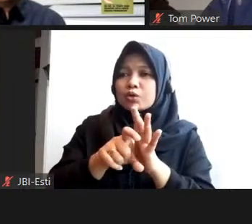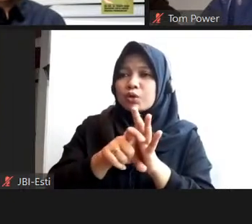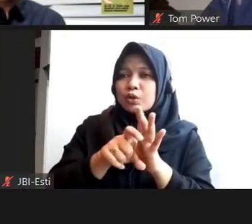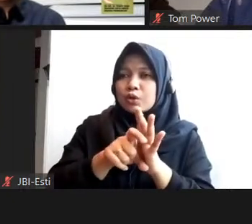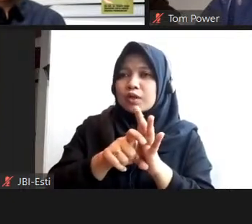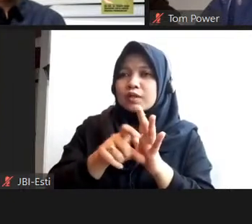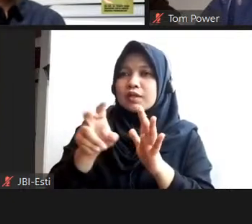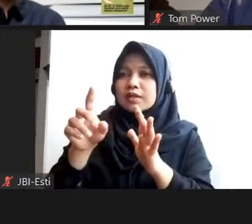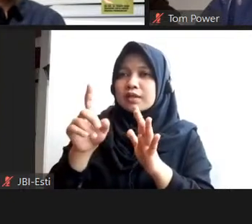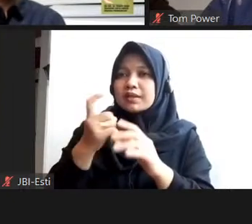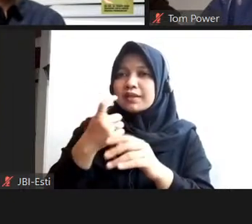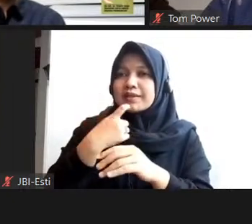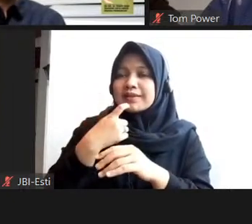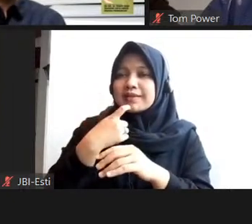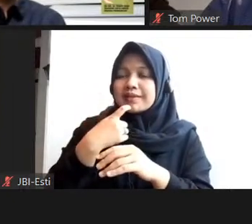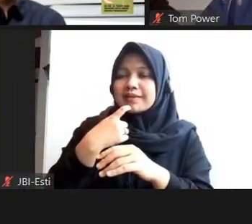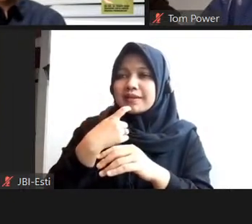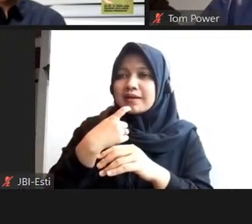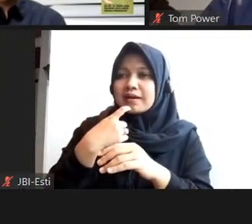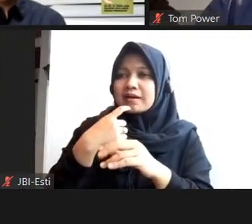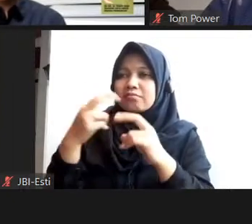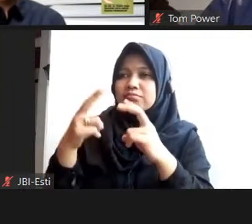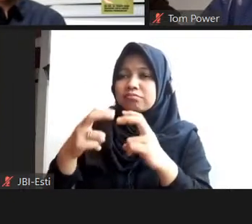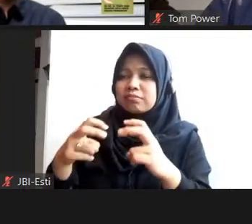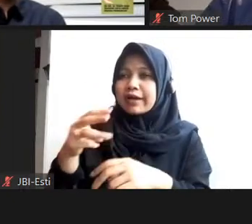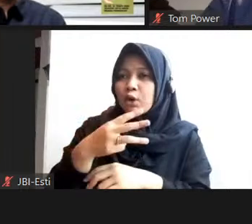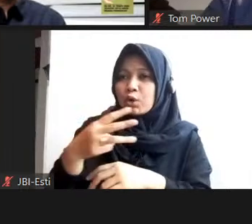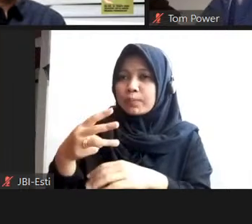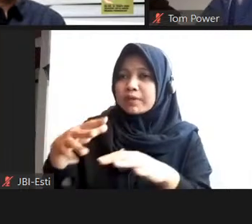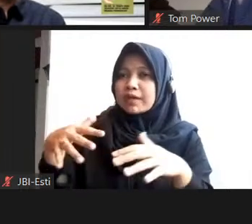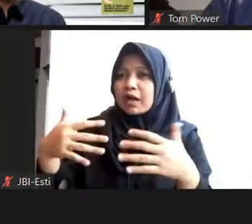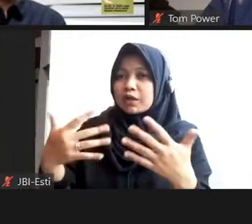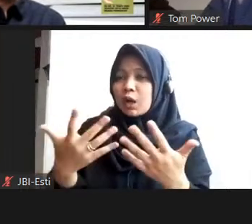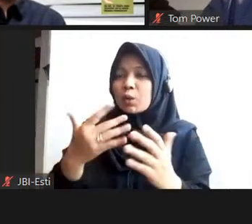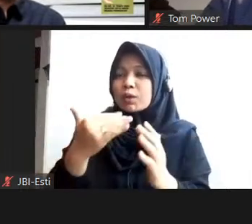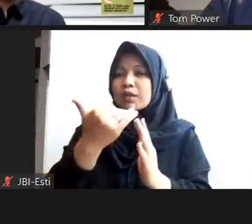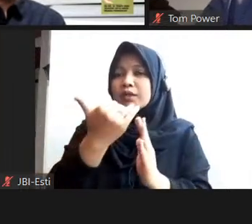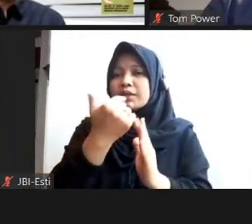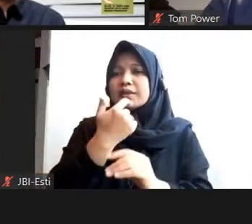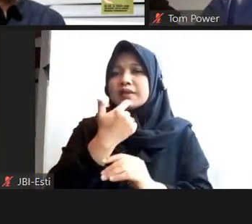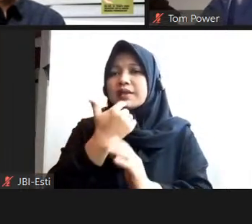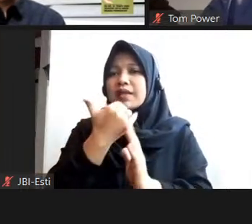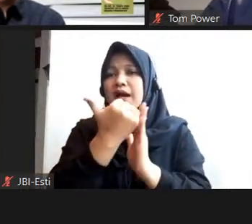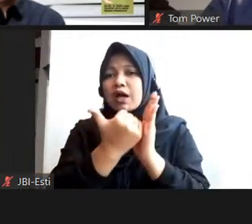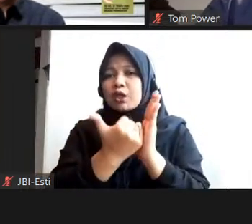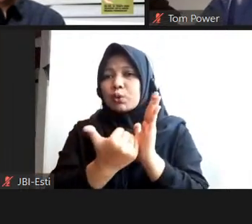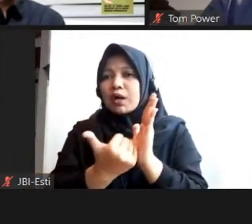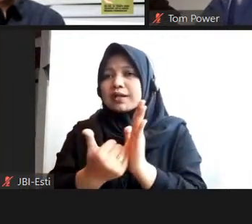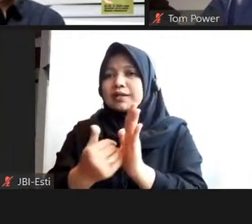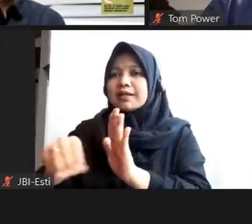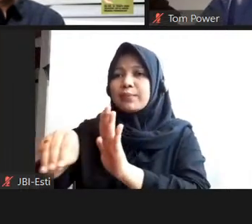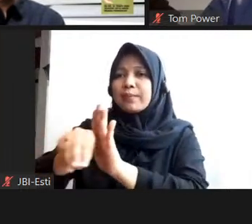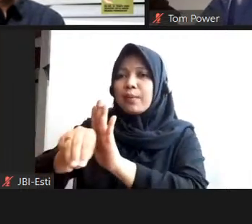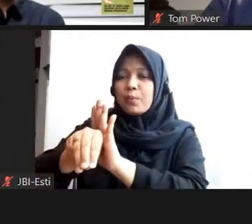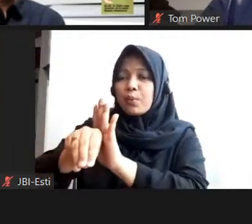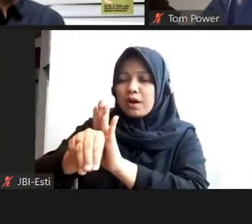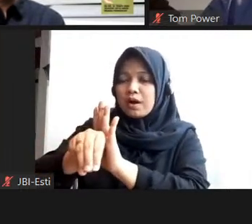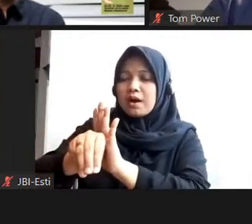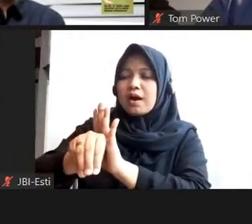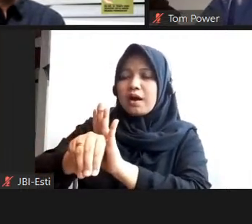kepada kebijakan di Papua gitu misalnya dengan beberapa hashtag yang sangat kuat,